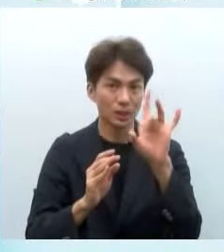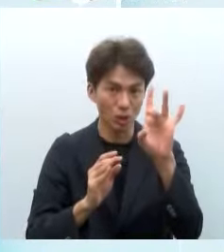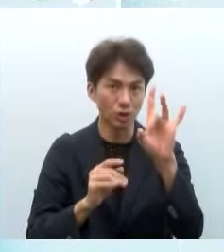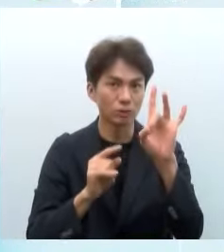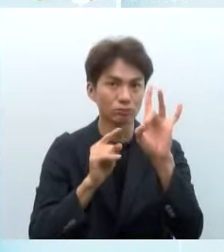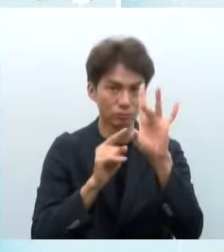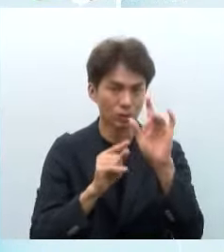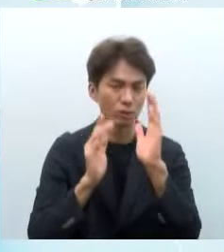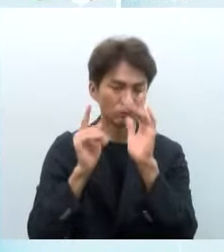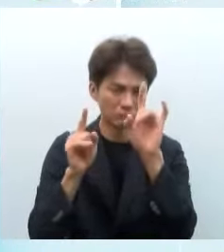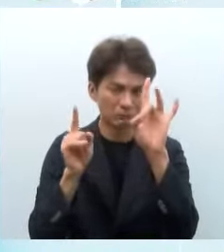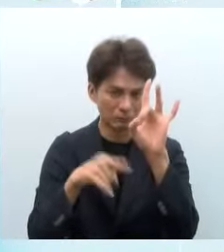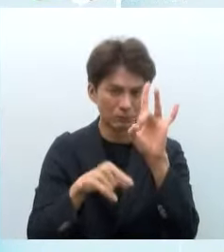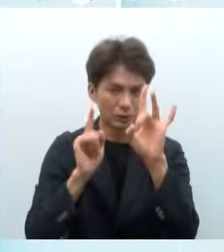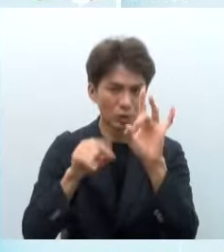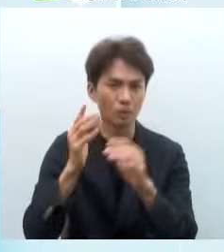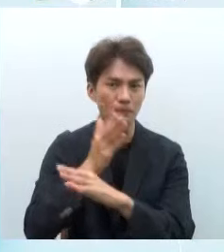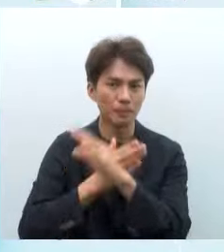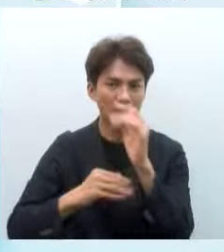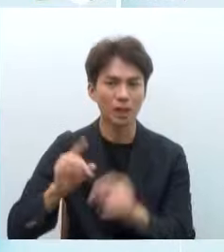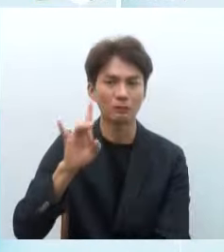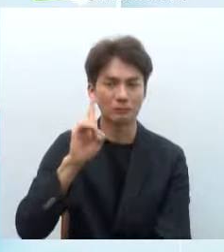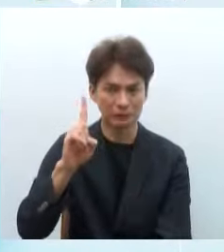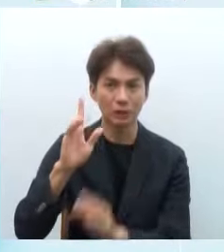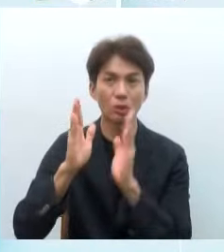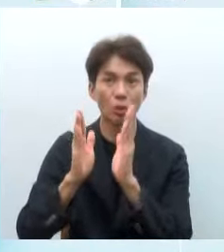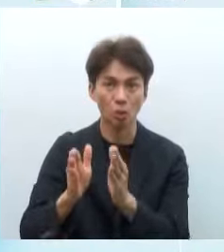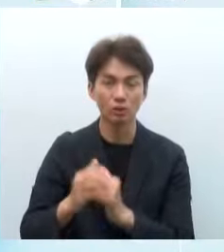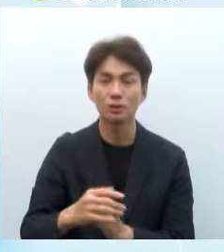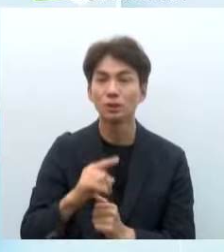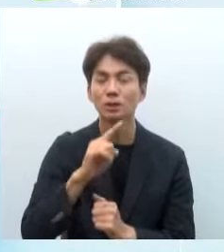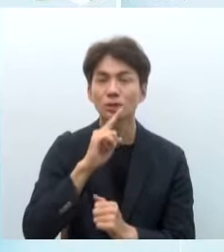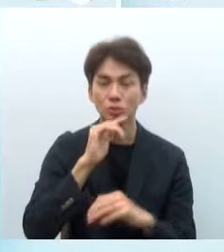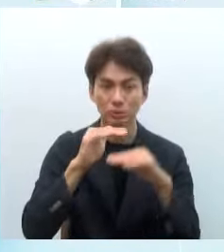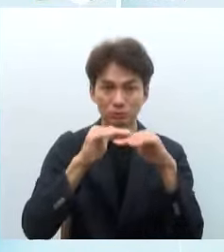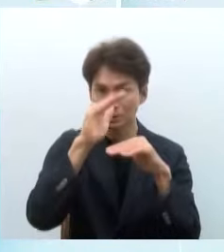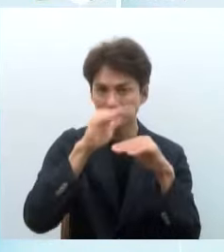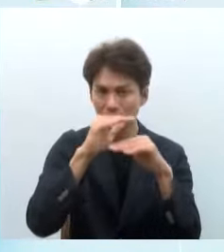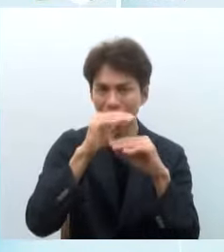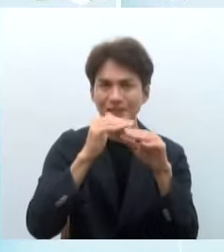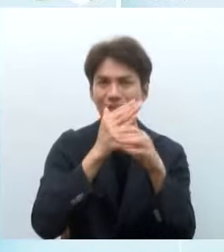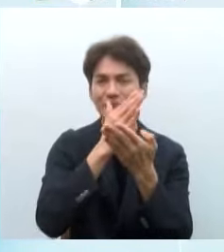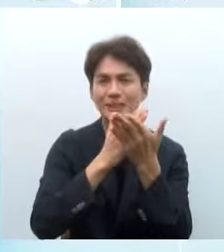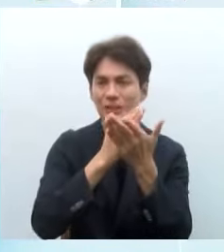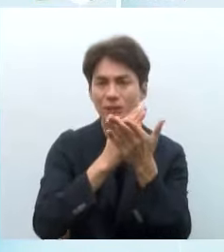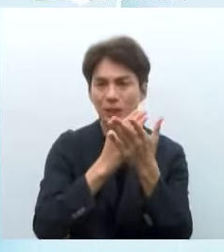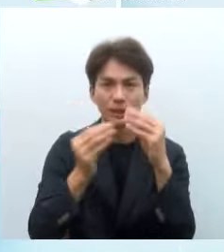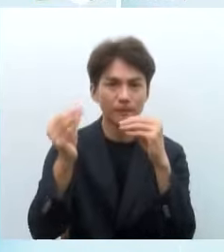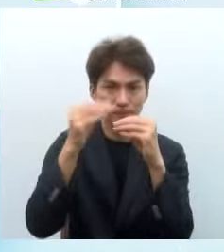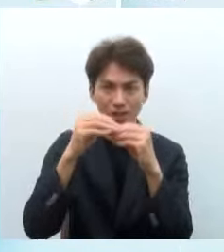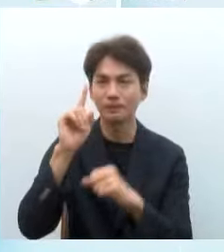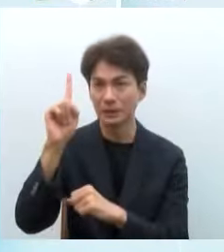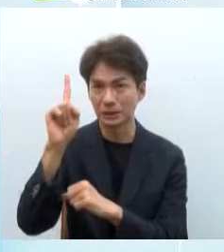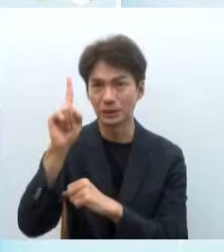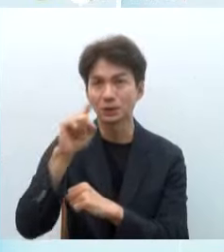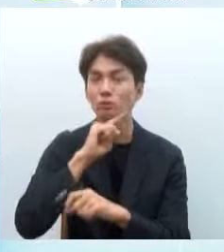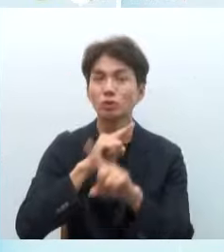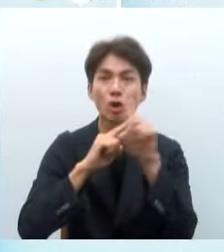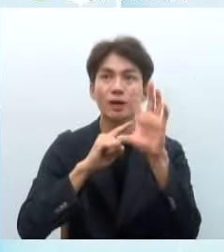พิการ1คนถ้ามีเศษของ100มากกว่า50ให้จ้างเพิ่มอีก1คนนะครับตอนนี้สปทภาพรวม